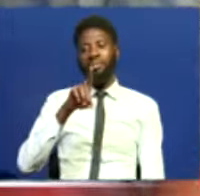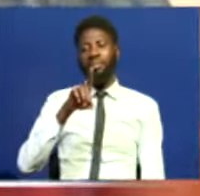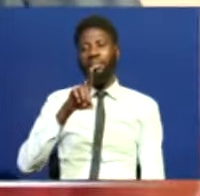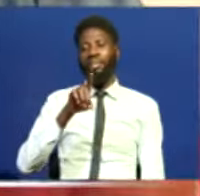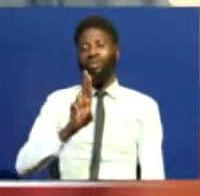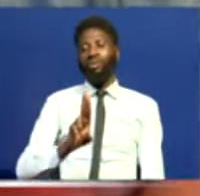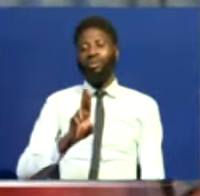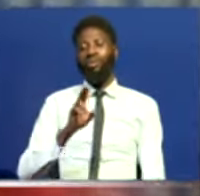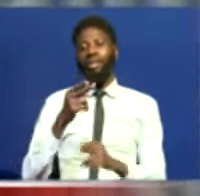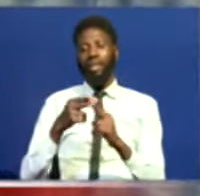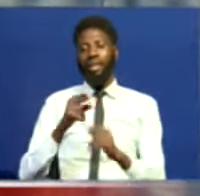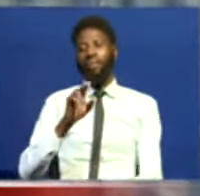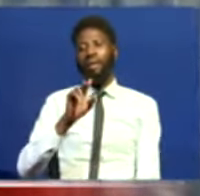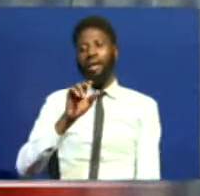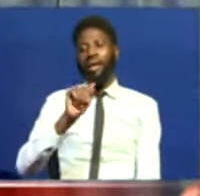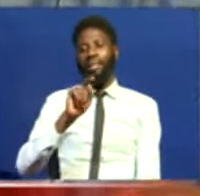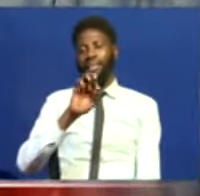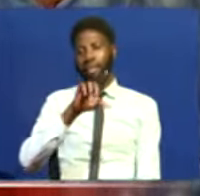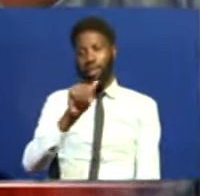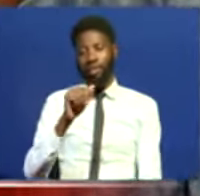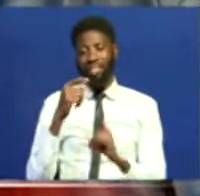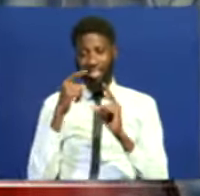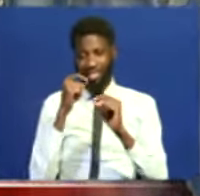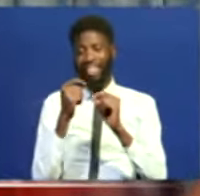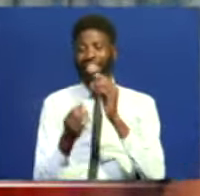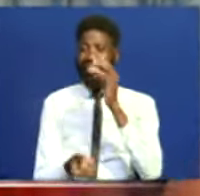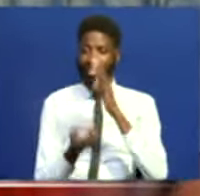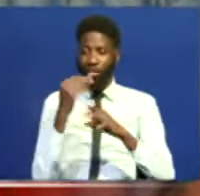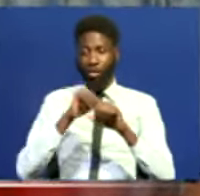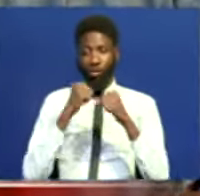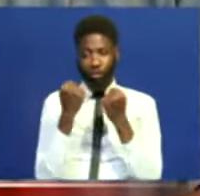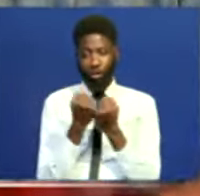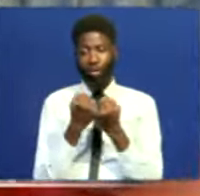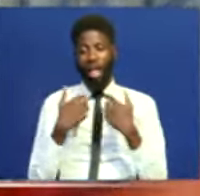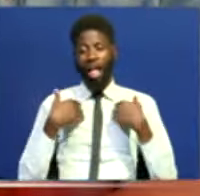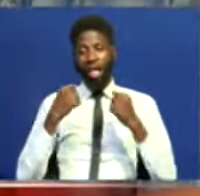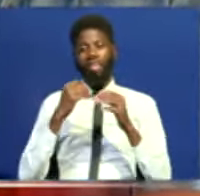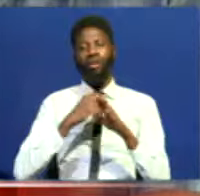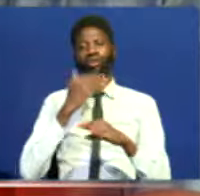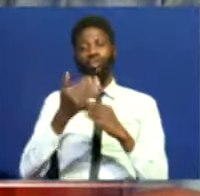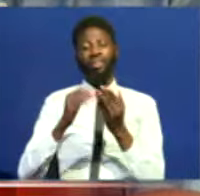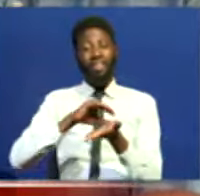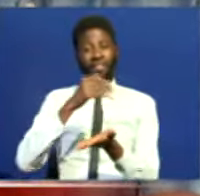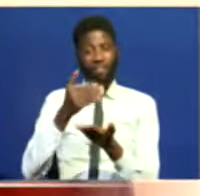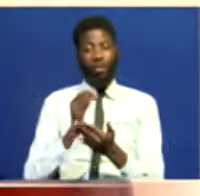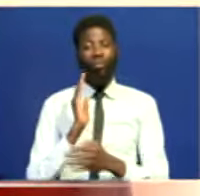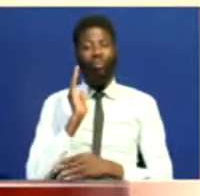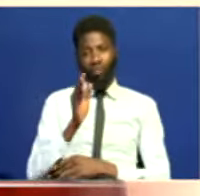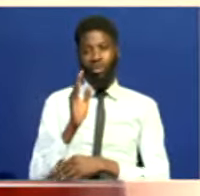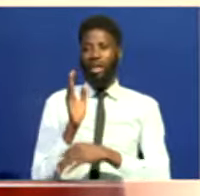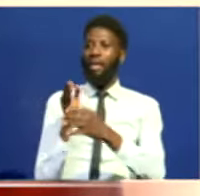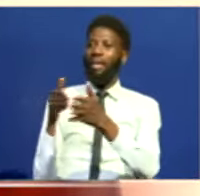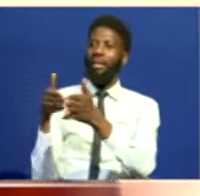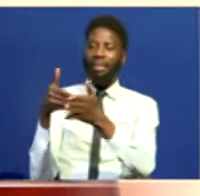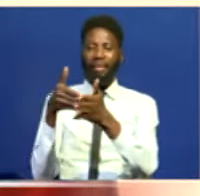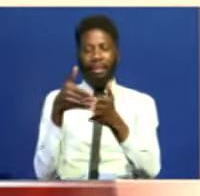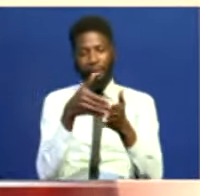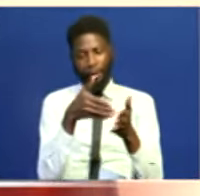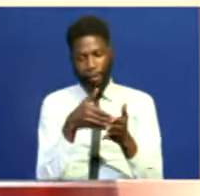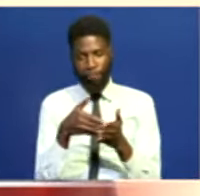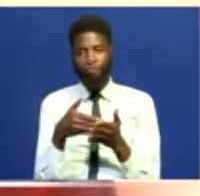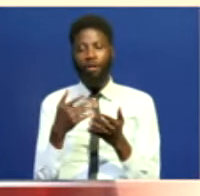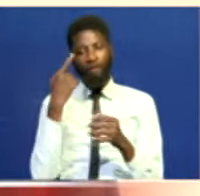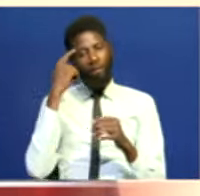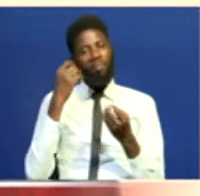ya kijamii kutawanyima Wakenya wengi uwezo wa kupata bima ya matibabu. Alisema kuwa madaktari wataamua kuandamana iwapo